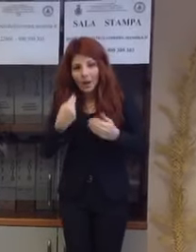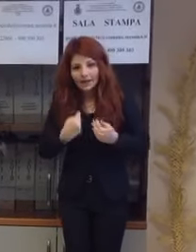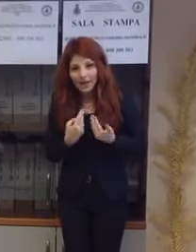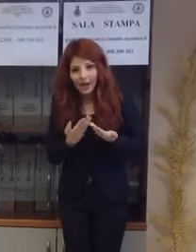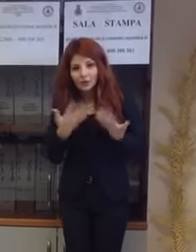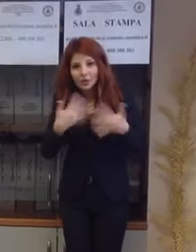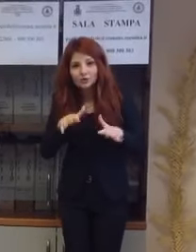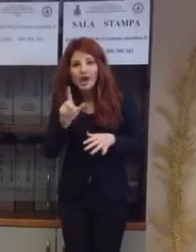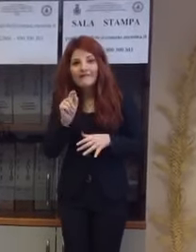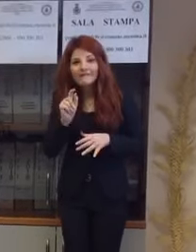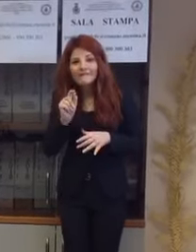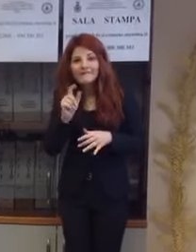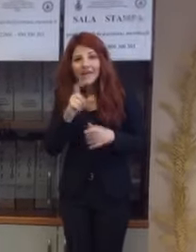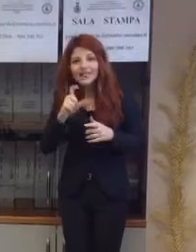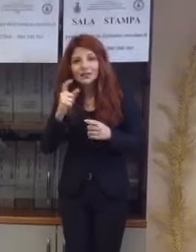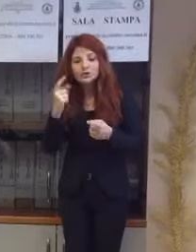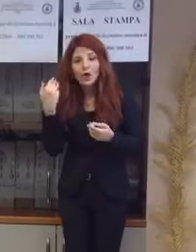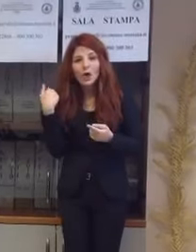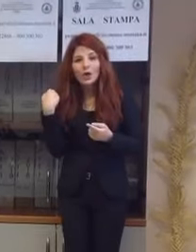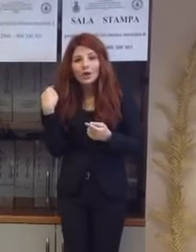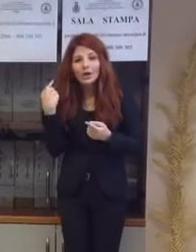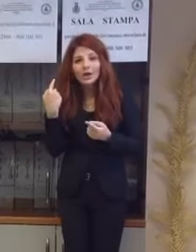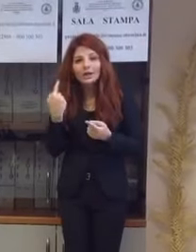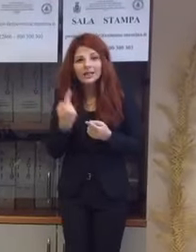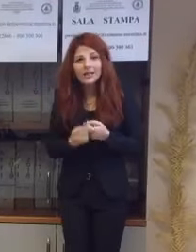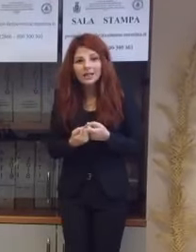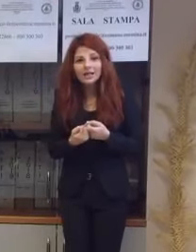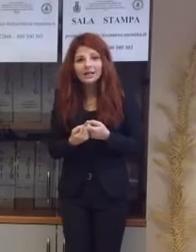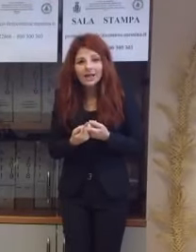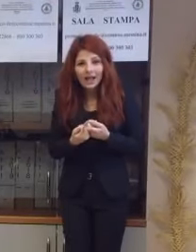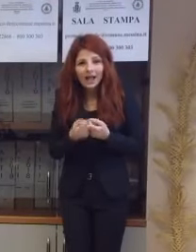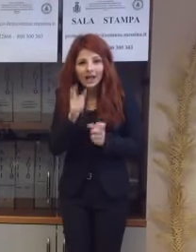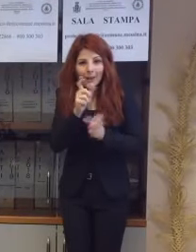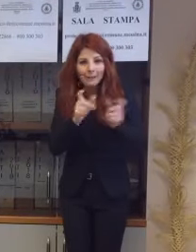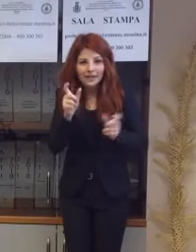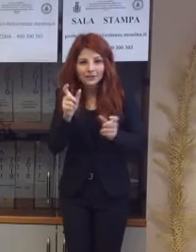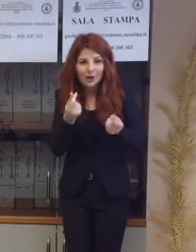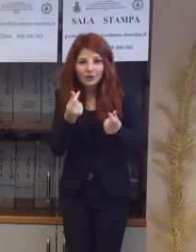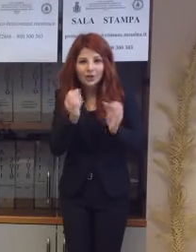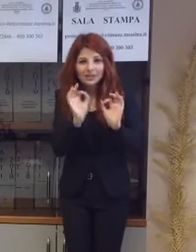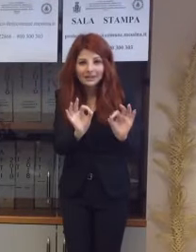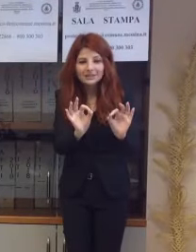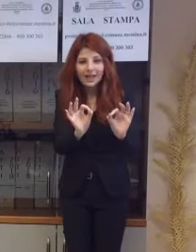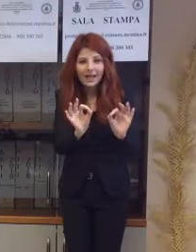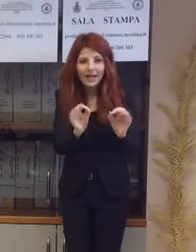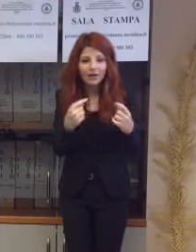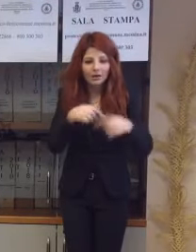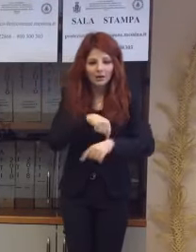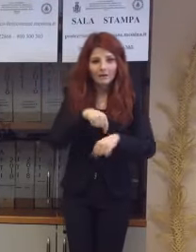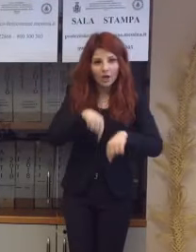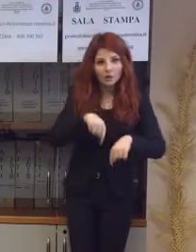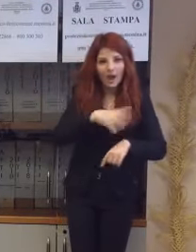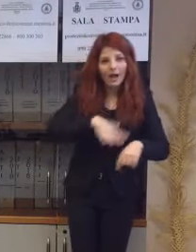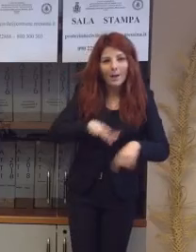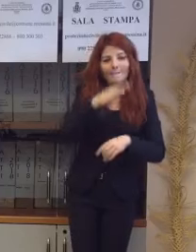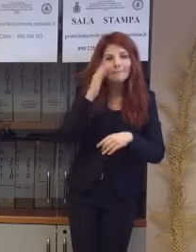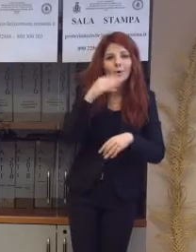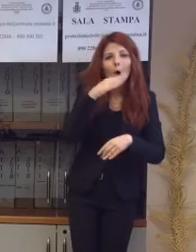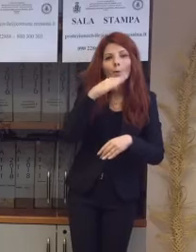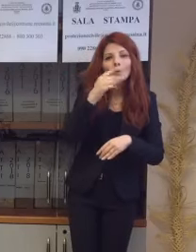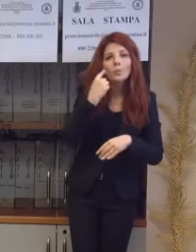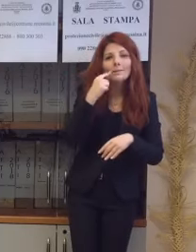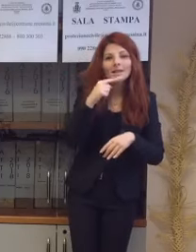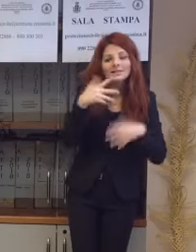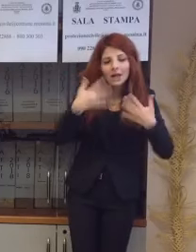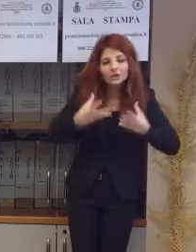se qui a Messina non c'era il comune di Messina, ben organizzato comunque, per non far morire di fame nessuno, io non lo so in questi 20 giorni